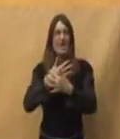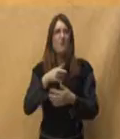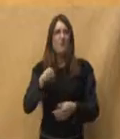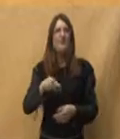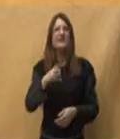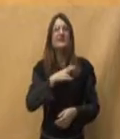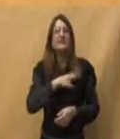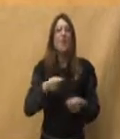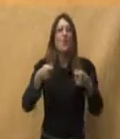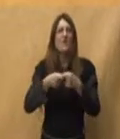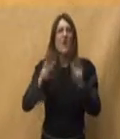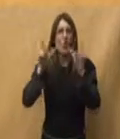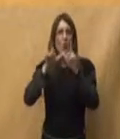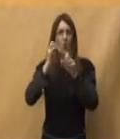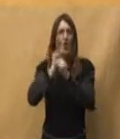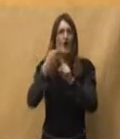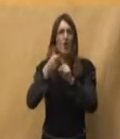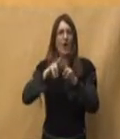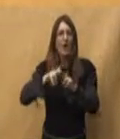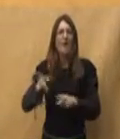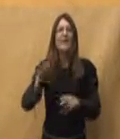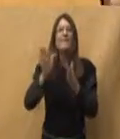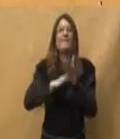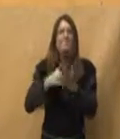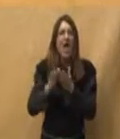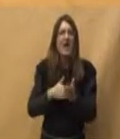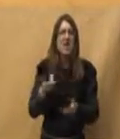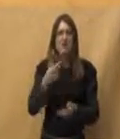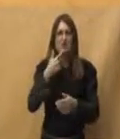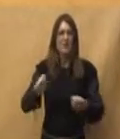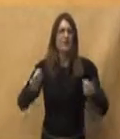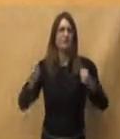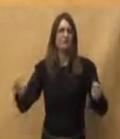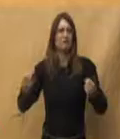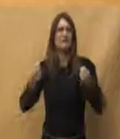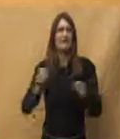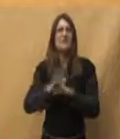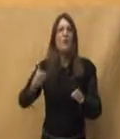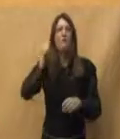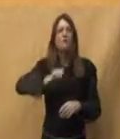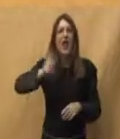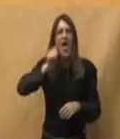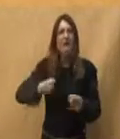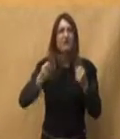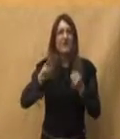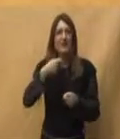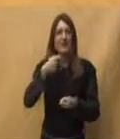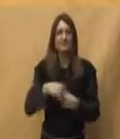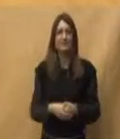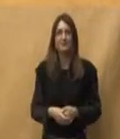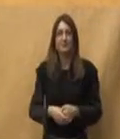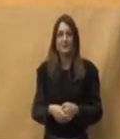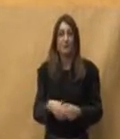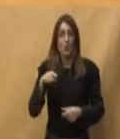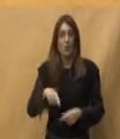o tim ugljikohidratima, mastima, bjelančevina, neko će kazati ovima što se bildaju samo bjelančevine, ovoliki mišići. Dakle,